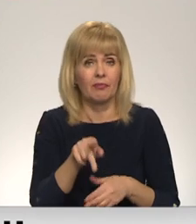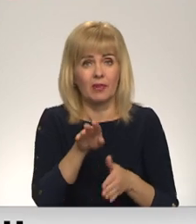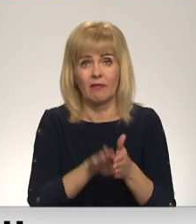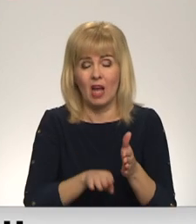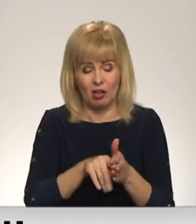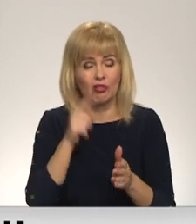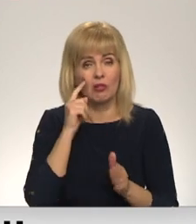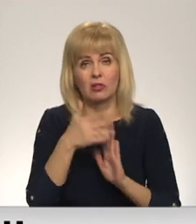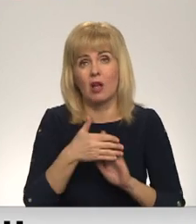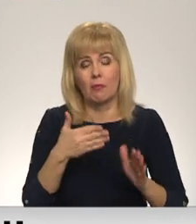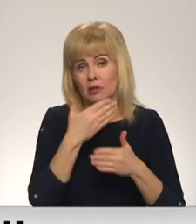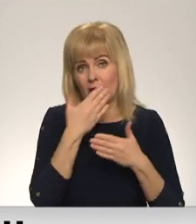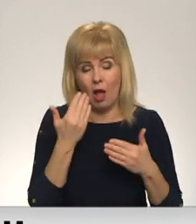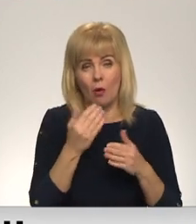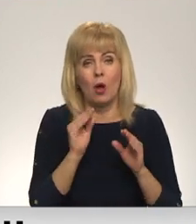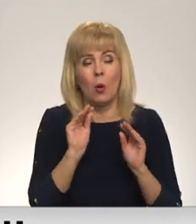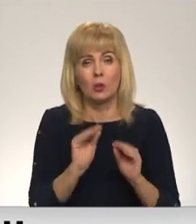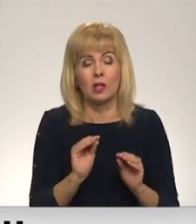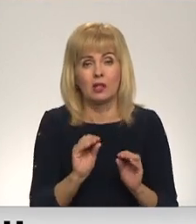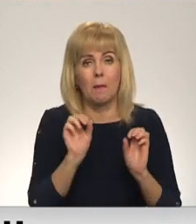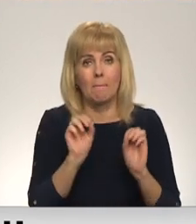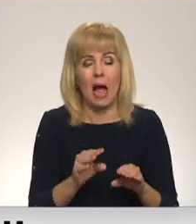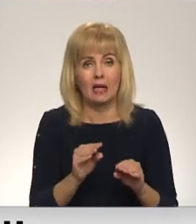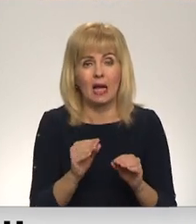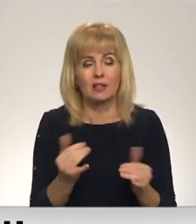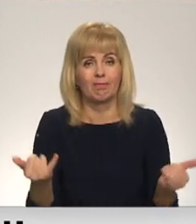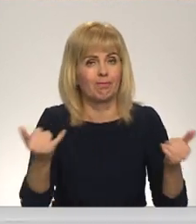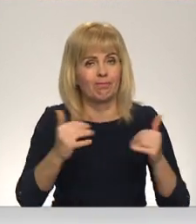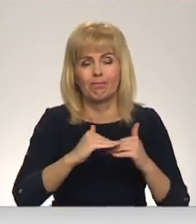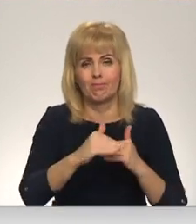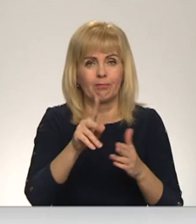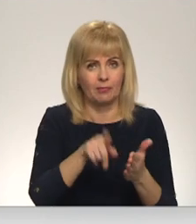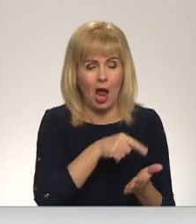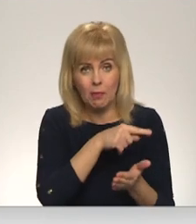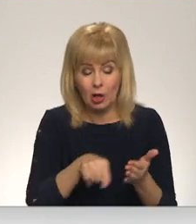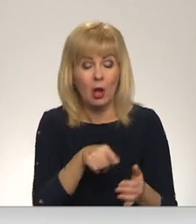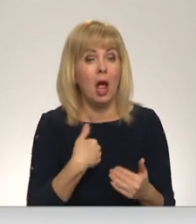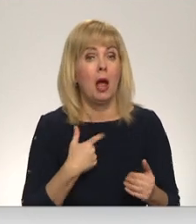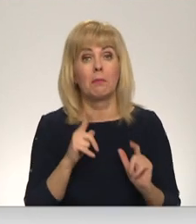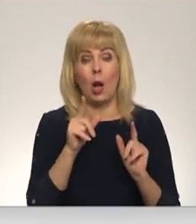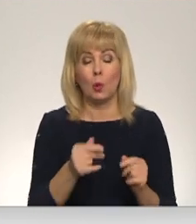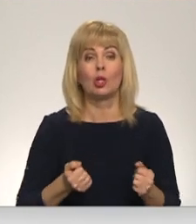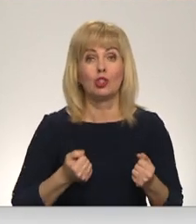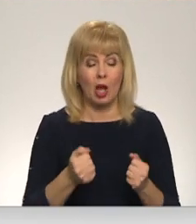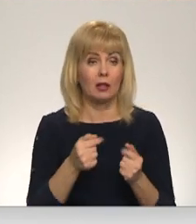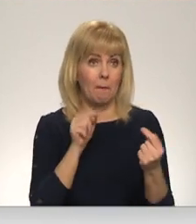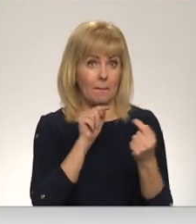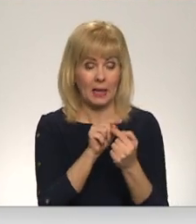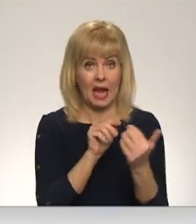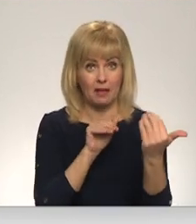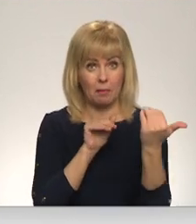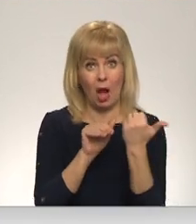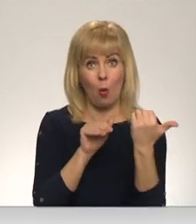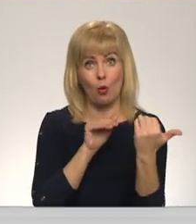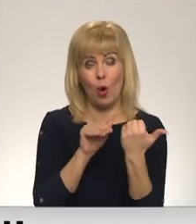var saprast, ka nav uzlikts pareizs sagums. Ir nācies tā, kad braucot pa šo te ceļu un pretim braucošā